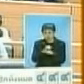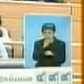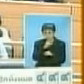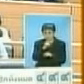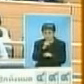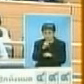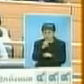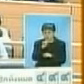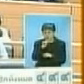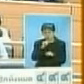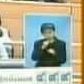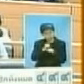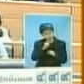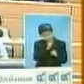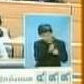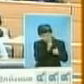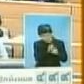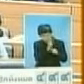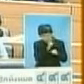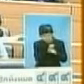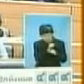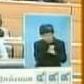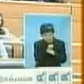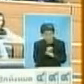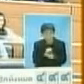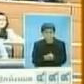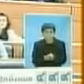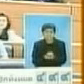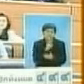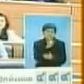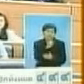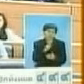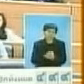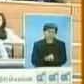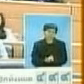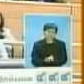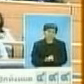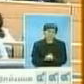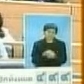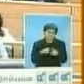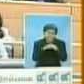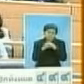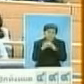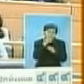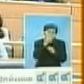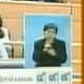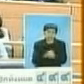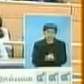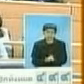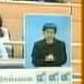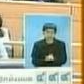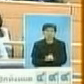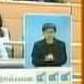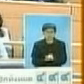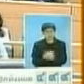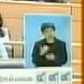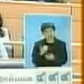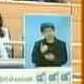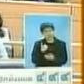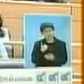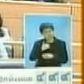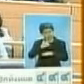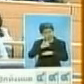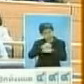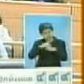มาจากข้างในเชื่อว่าข้างในจริงๆซึก็เชื่ออย่าึ่งต่อให้ออกมาจากข้างในหรือไม่ออกอีกฝ่ายนึงจะไม่เชื่อไงแต่ว่ามันเหมือนกับการเมืองมัน